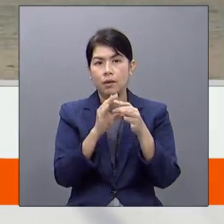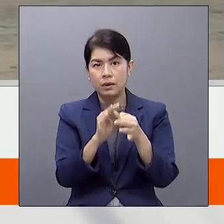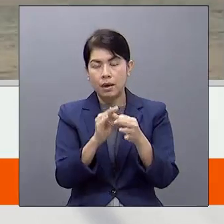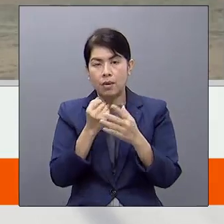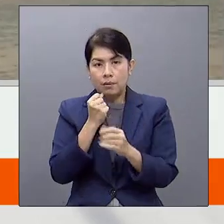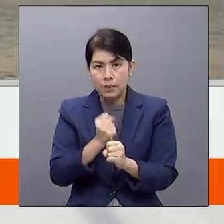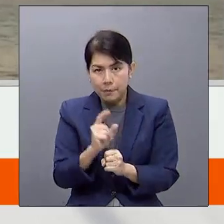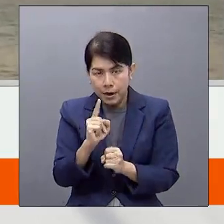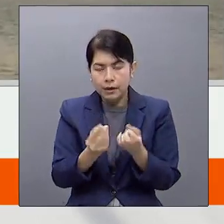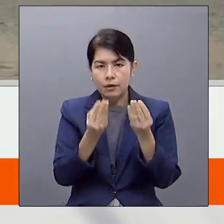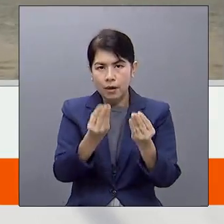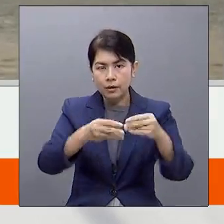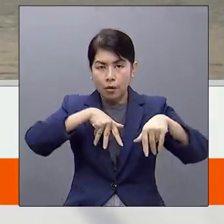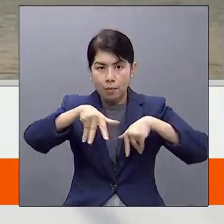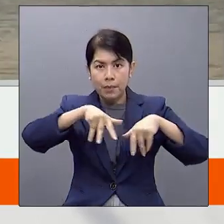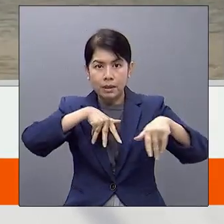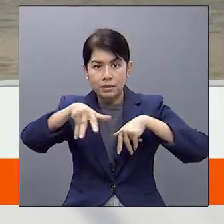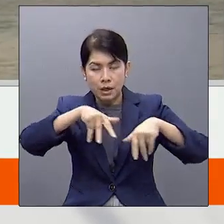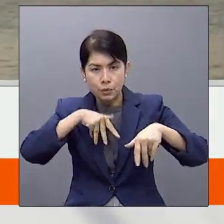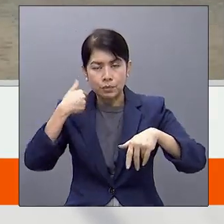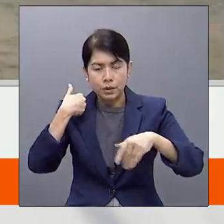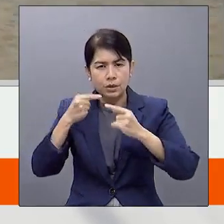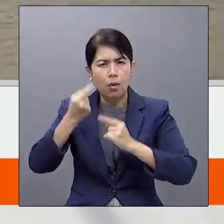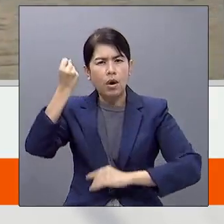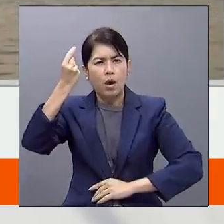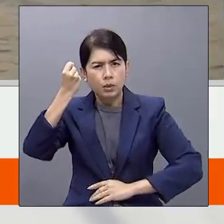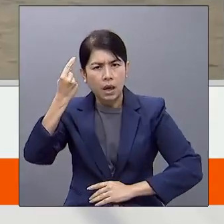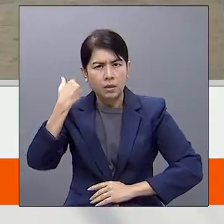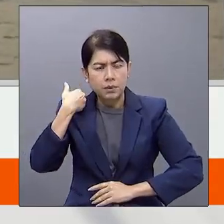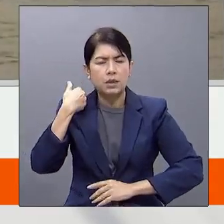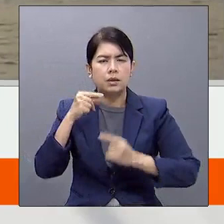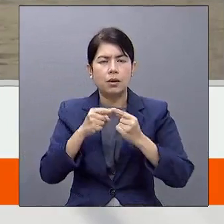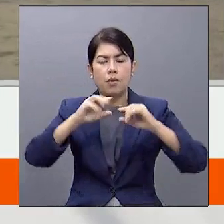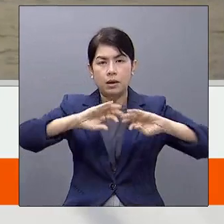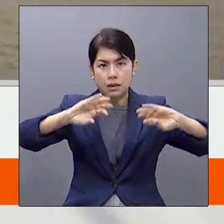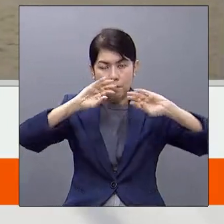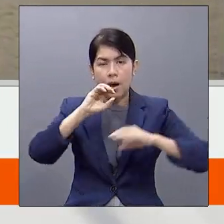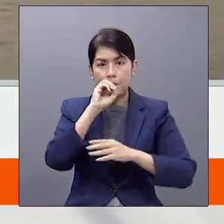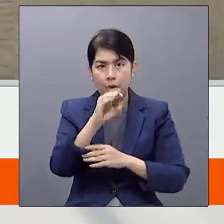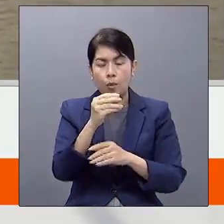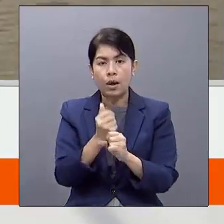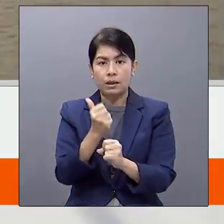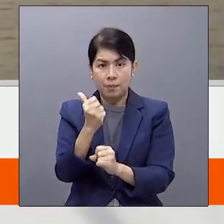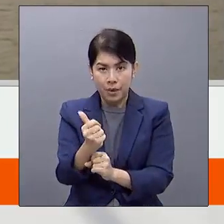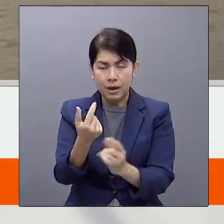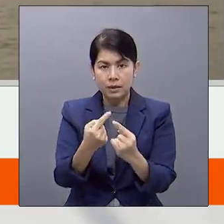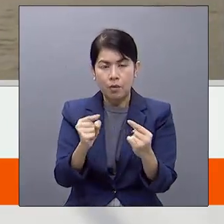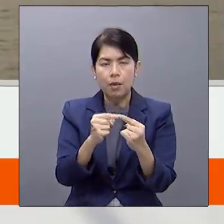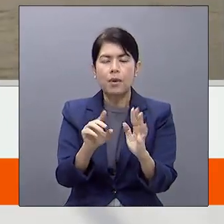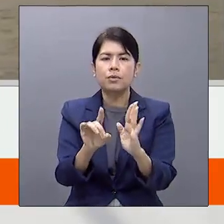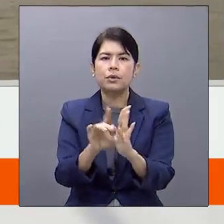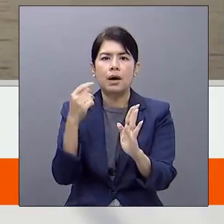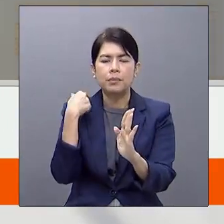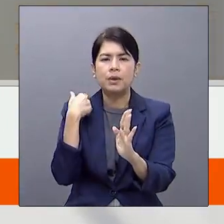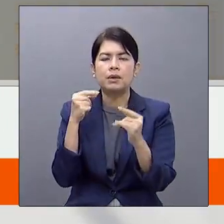อกว่าภาคประชาชนเนี่ยเข้ามาทำได้นะมาช่วยกันค่ะแต่พองานภารกิจในการดับไฟป่ามันถูกถ่ายโอนไปยังท้องถิ่นแล้วไปเจ